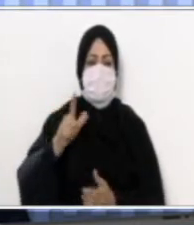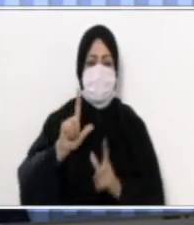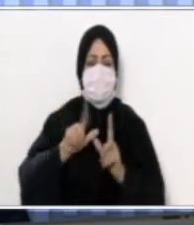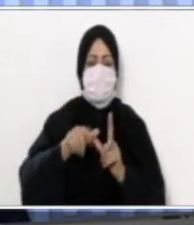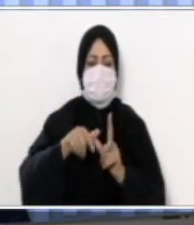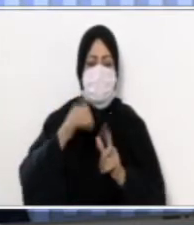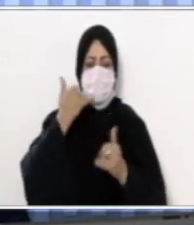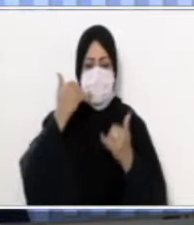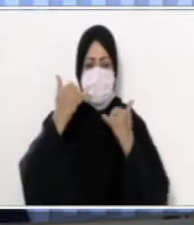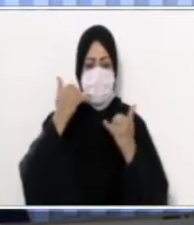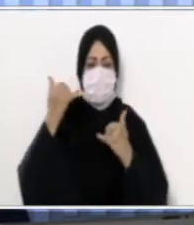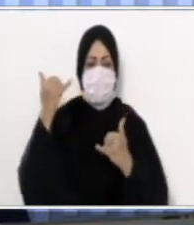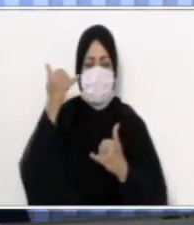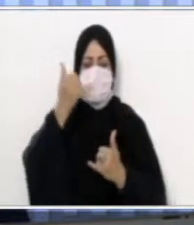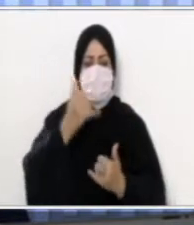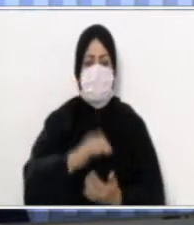الاخ عبد الحميد